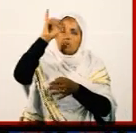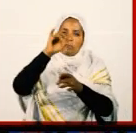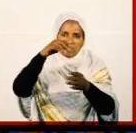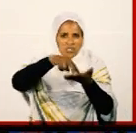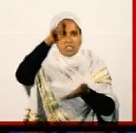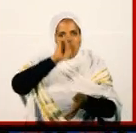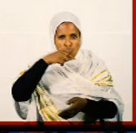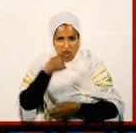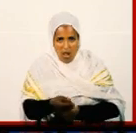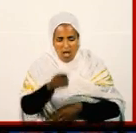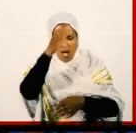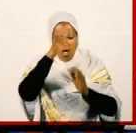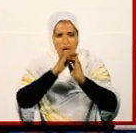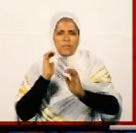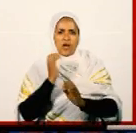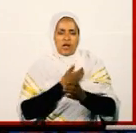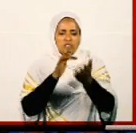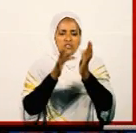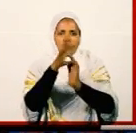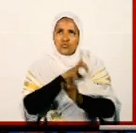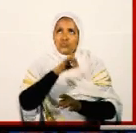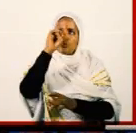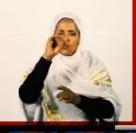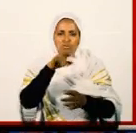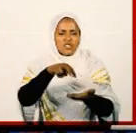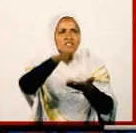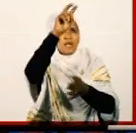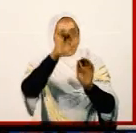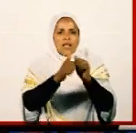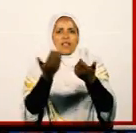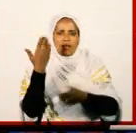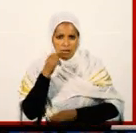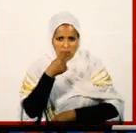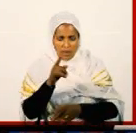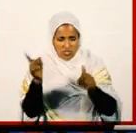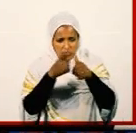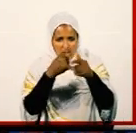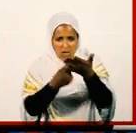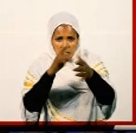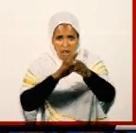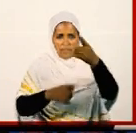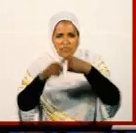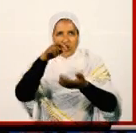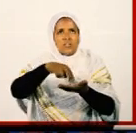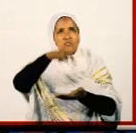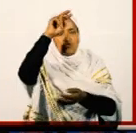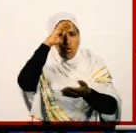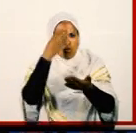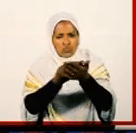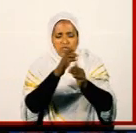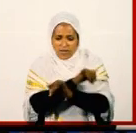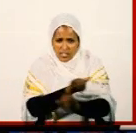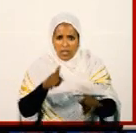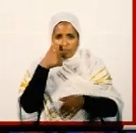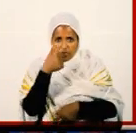ይላል። የአምላካችን የመድኃኒታችን የኢየሱስ ክርስቶስ ትንሣኤ እንዴት ነበር ነው የምንለው። መጀመሪያ እዛ ላይ ነው የምንመጣው። ትንሣኤዋ እንደ ልጇ ትንሣኤ ነው